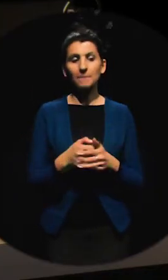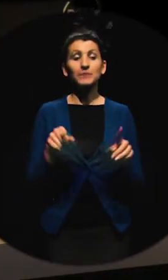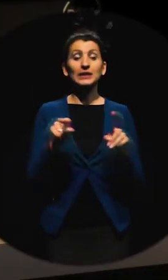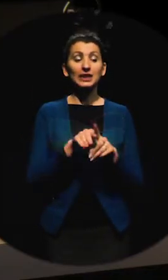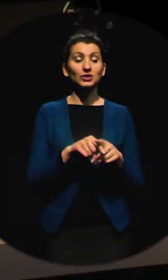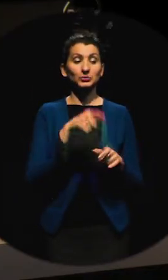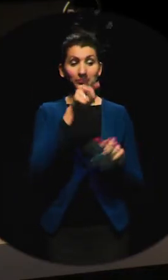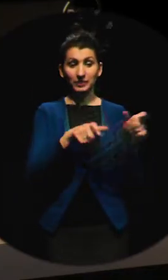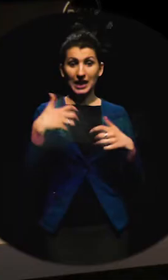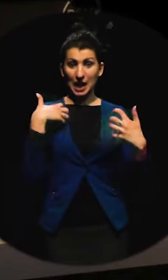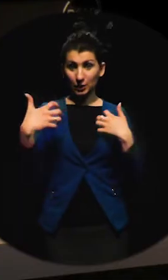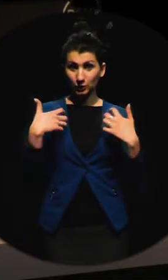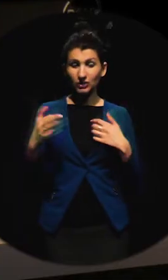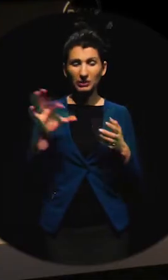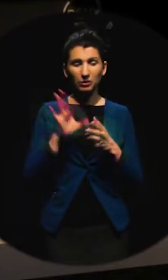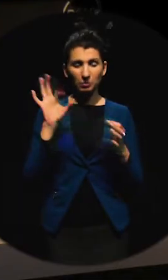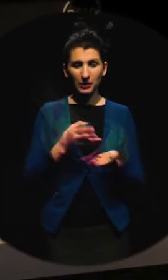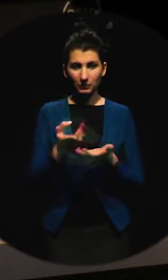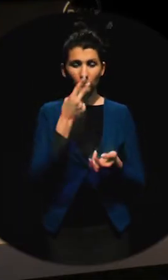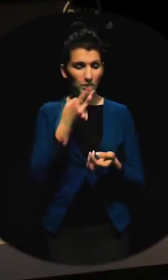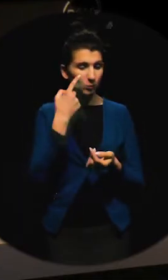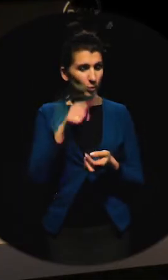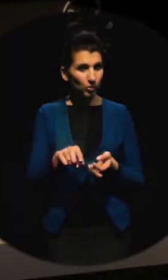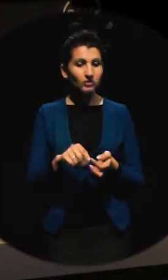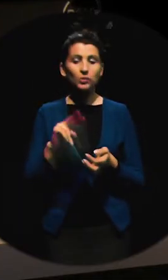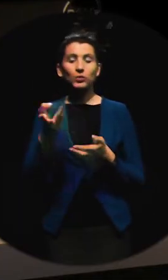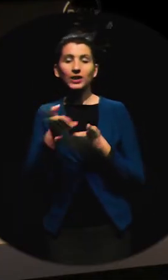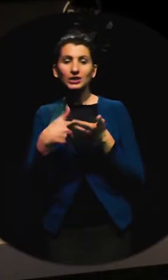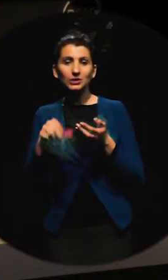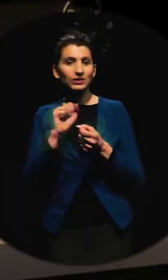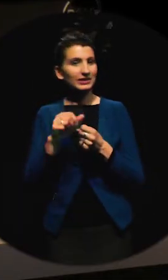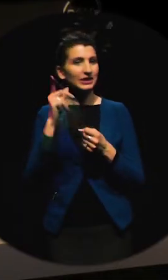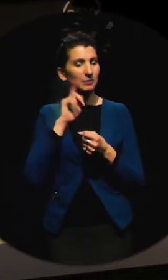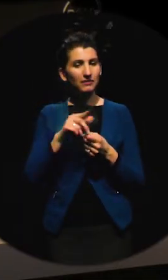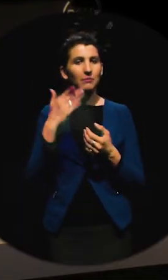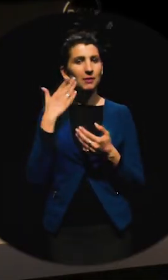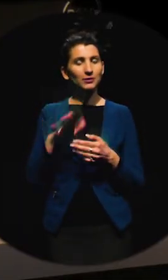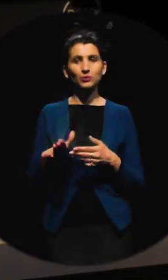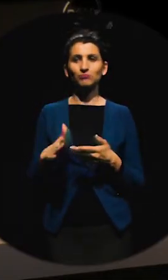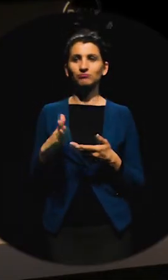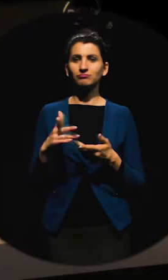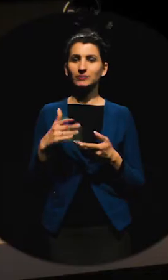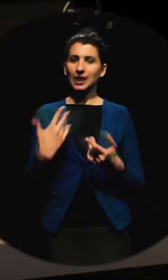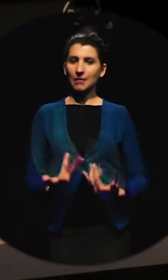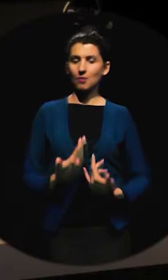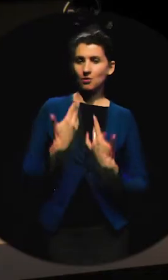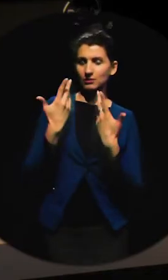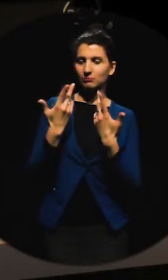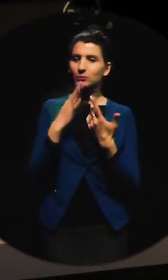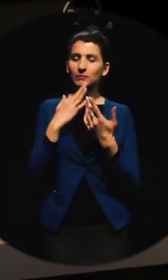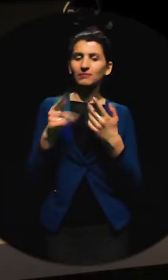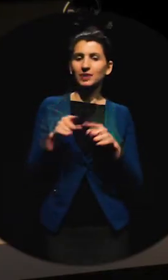aktorzy, co myślę, że też Państwo widzieli, że ta druga część jest dla nich naprawdę taką przestrzenią emancypacji